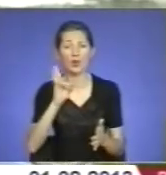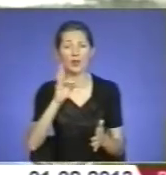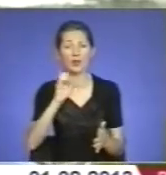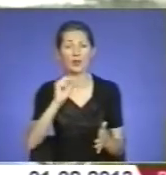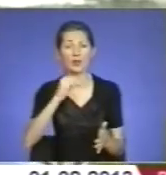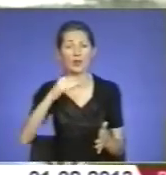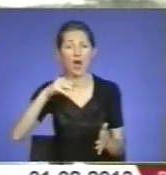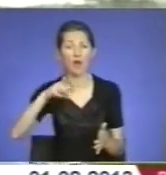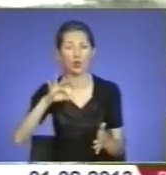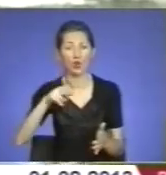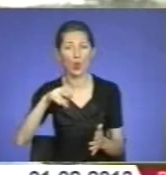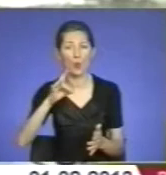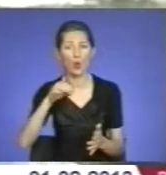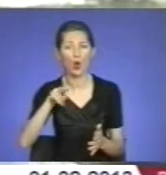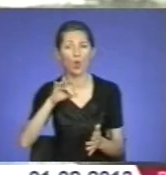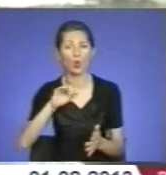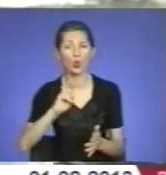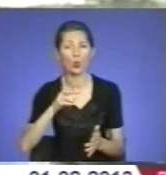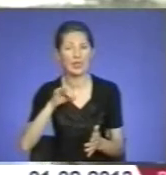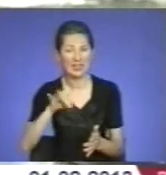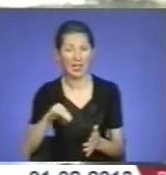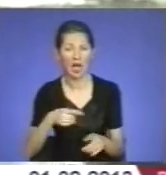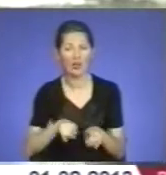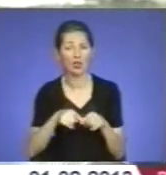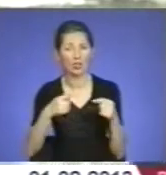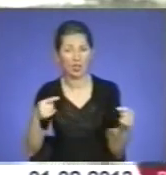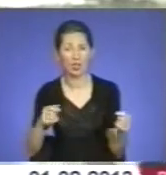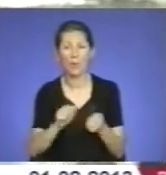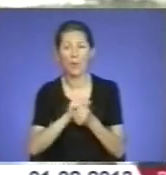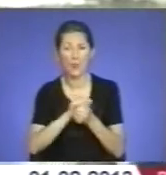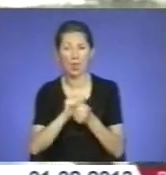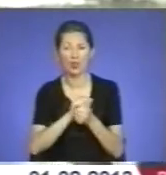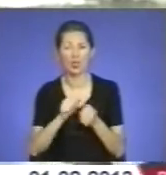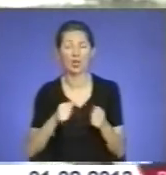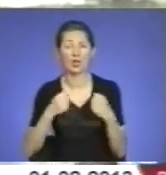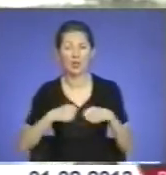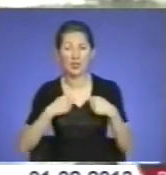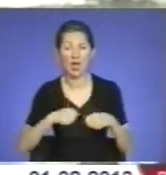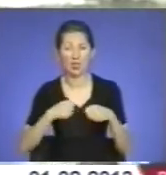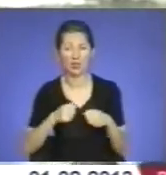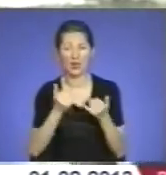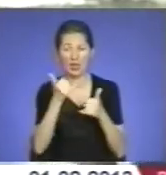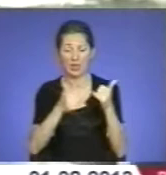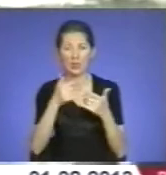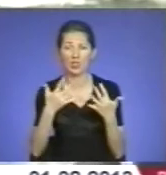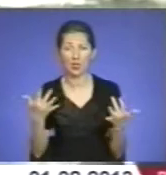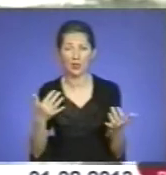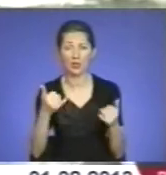нафтопродуктів, а також інших миючих засобів, хімічних речовин. Тобто у нас